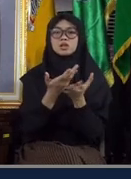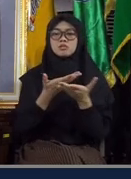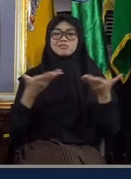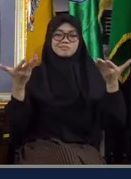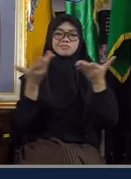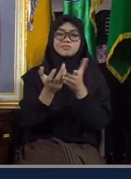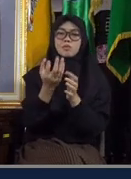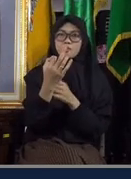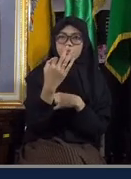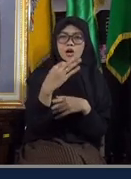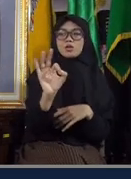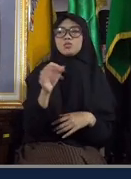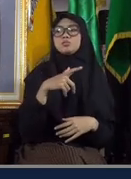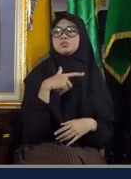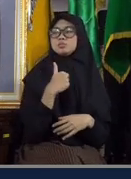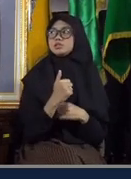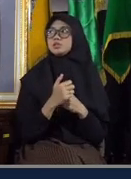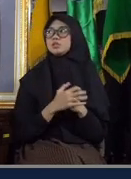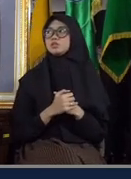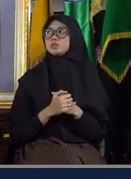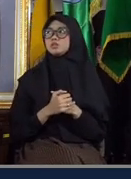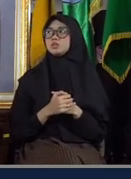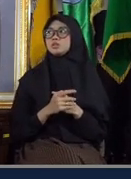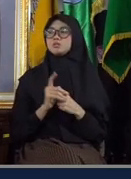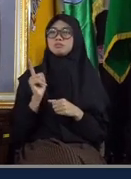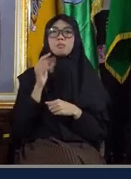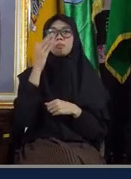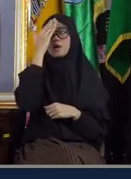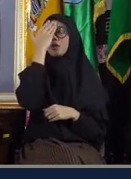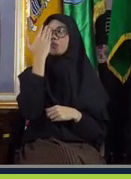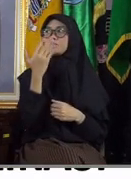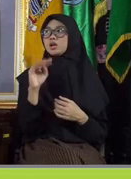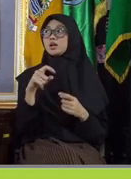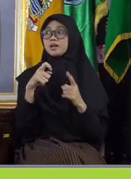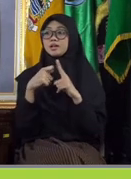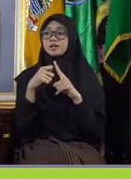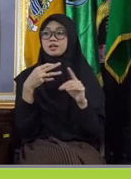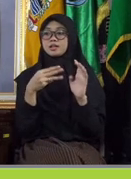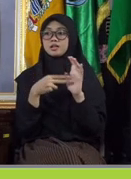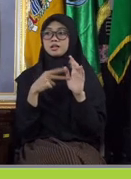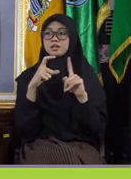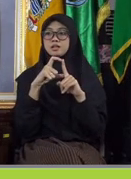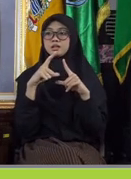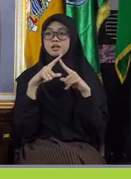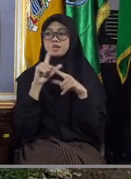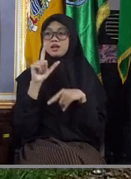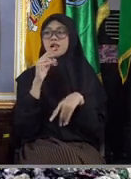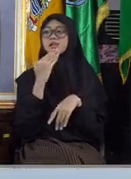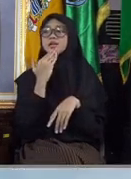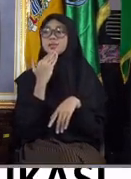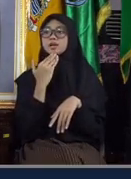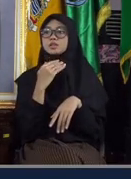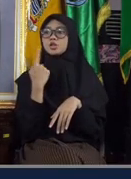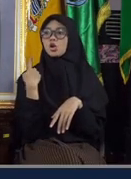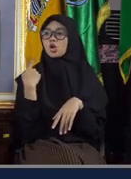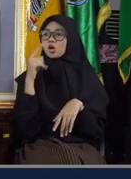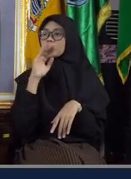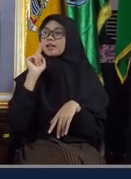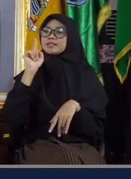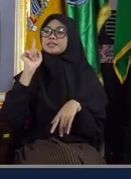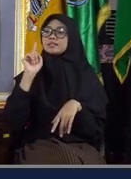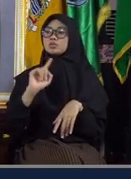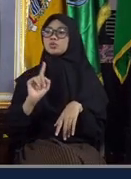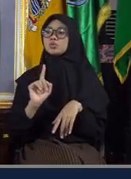maka bertahap rabbit di Kendal Terima kasih merespon cc Gresik